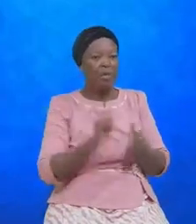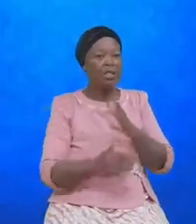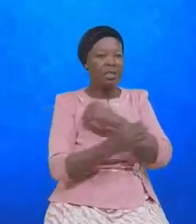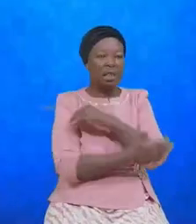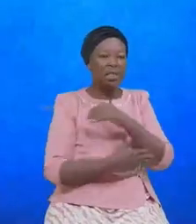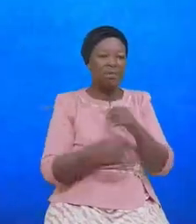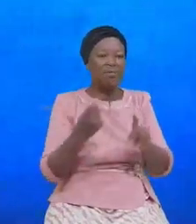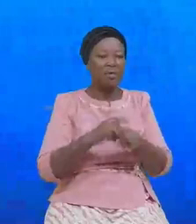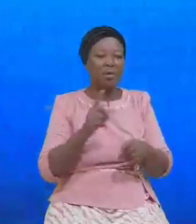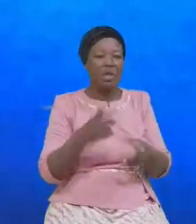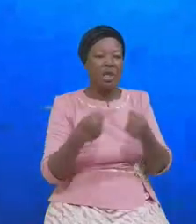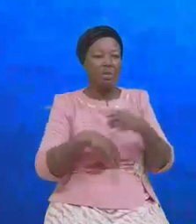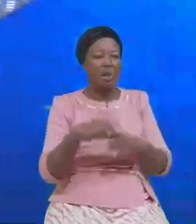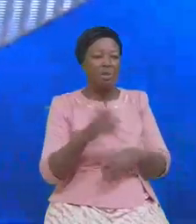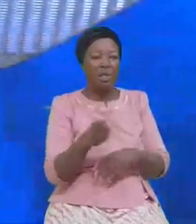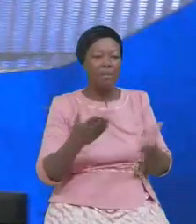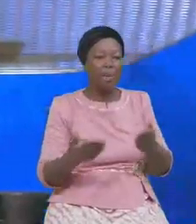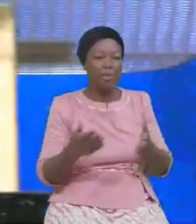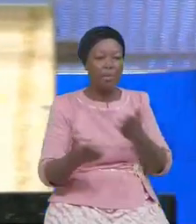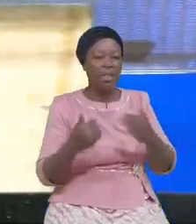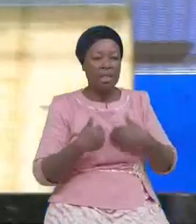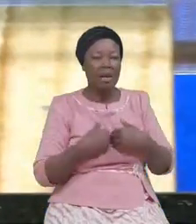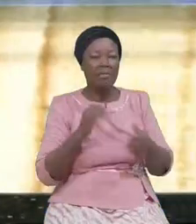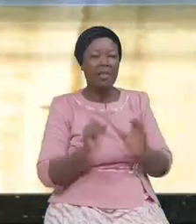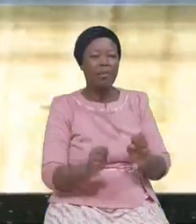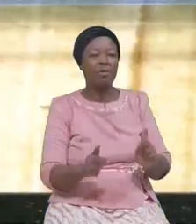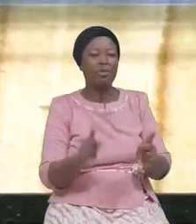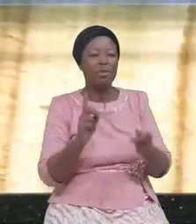le temps d'y retourner.